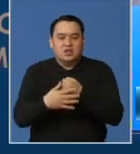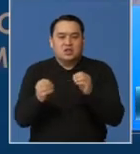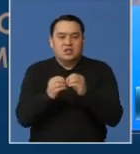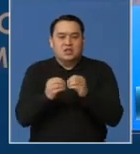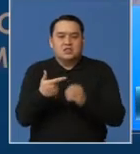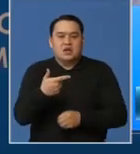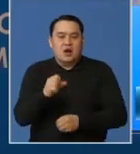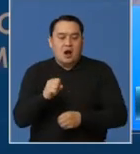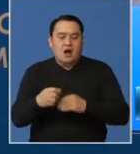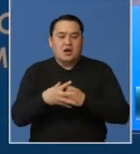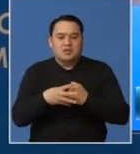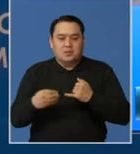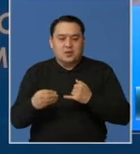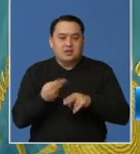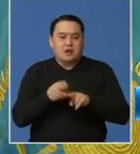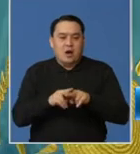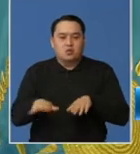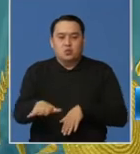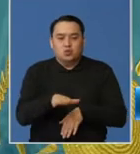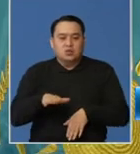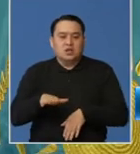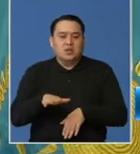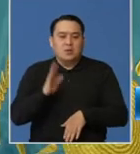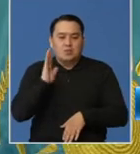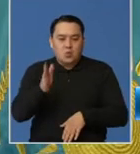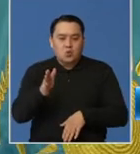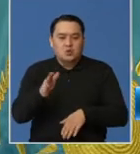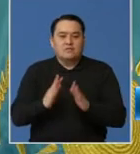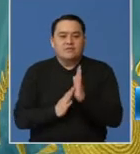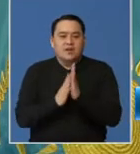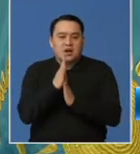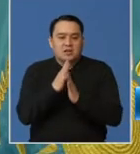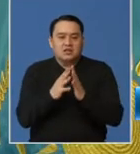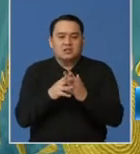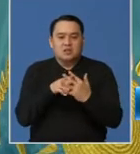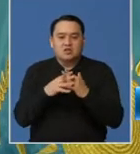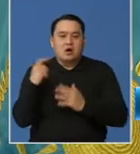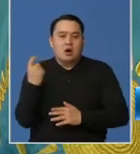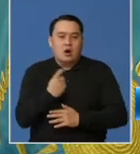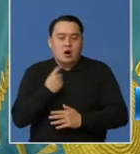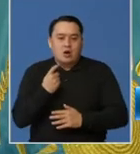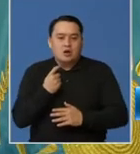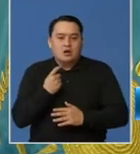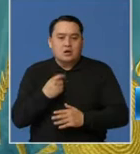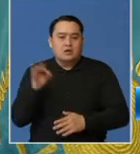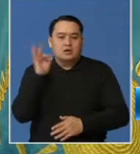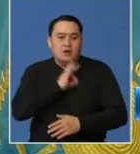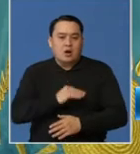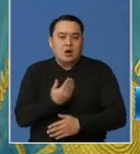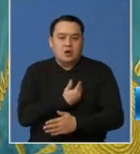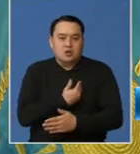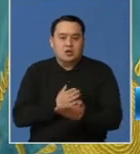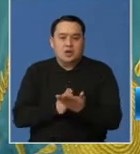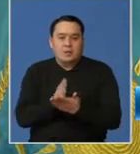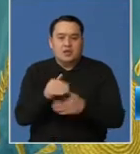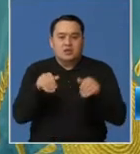10 гектаров земли. И на этих участках они будут выращивать сельхозкультуры, а вырученные средства хотят направлять